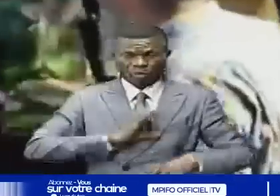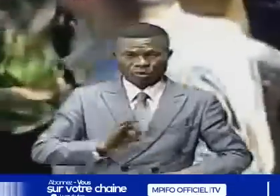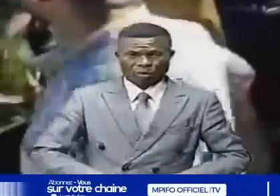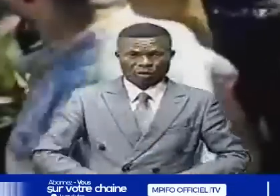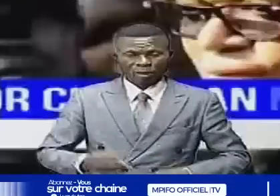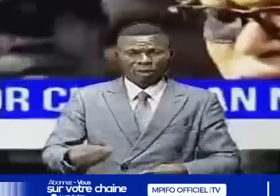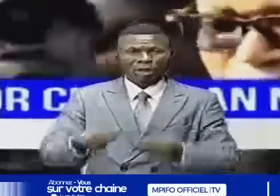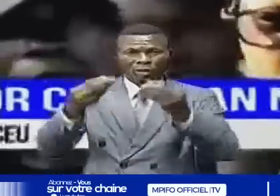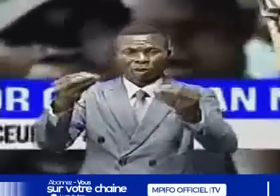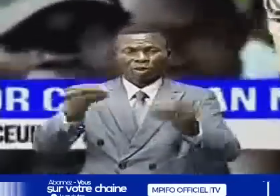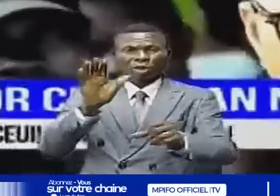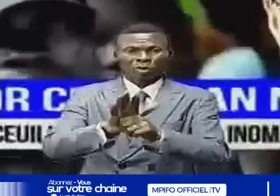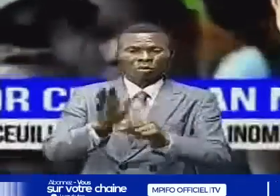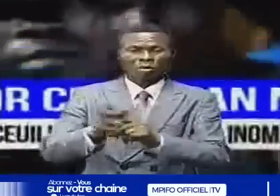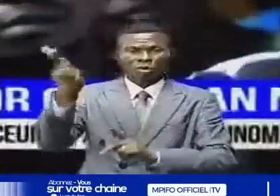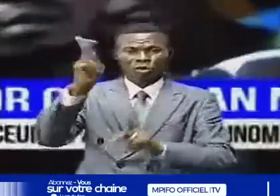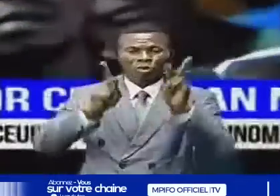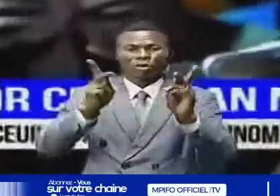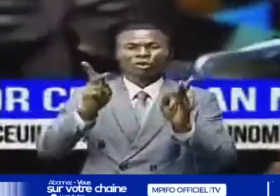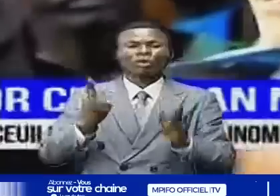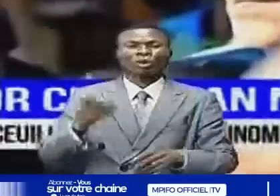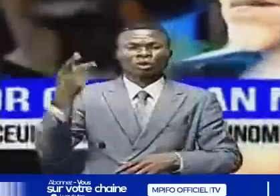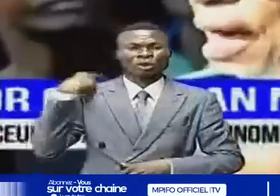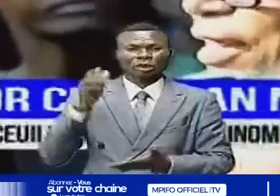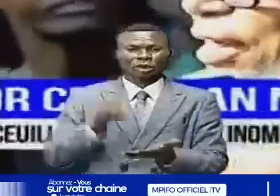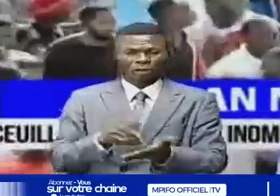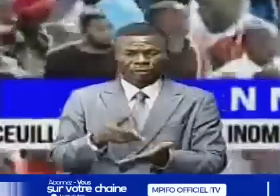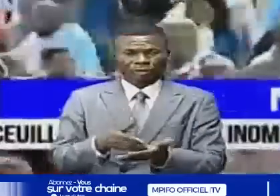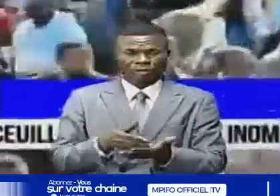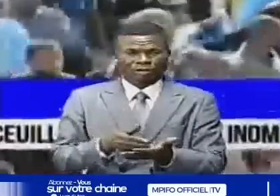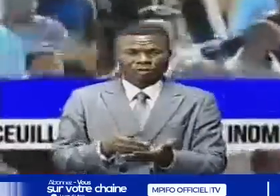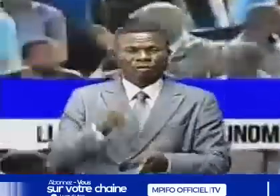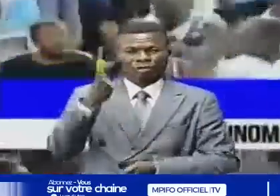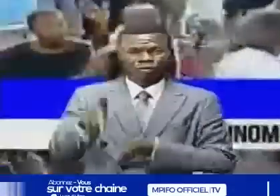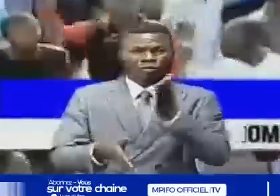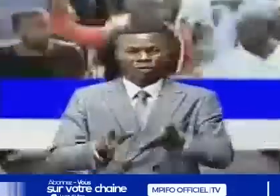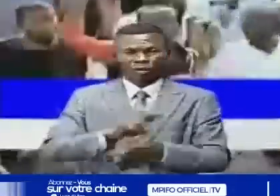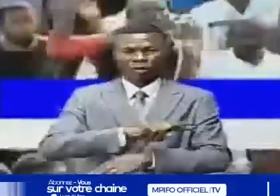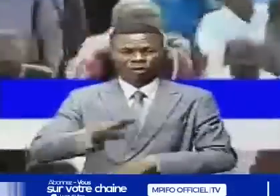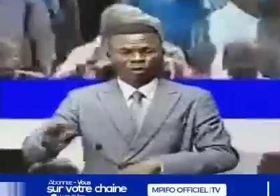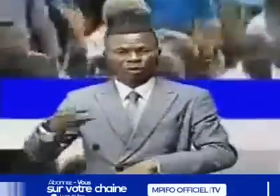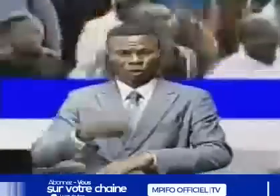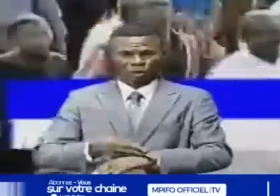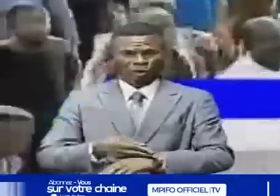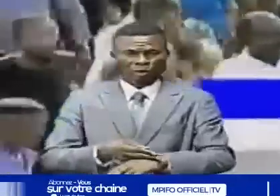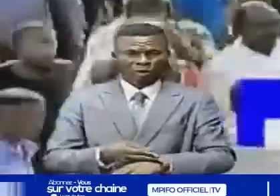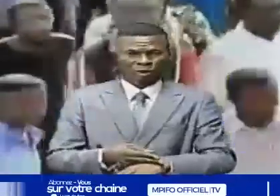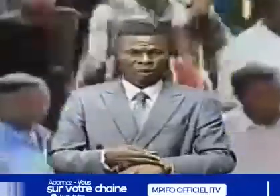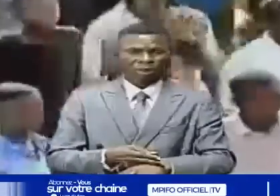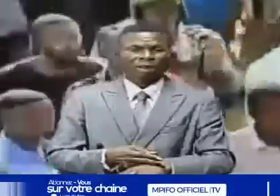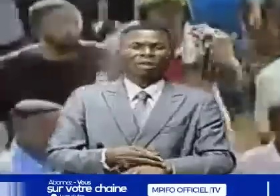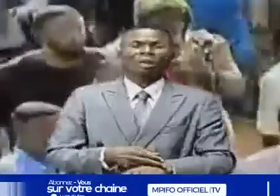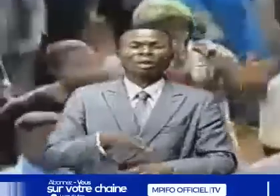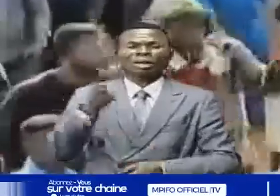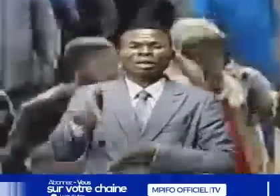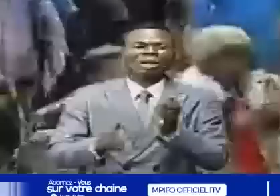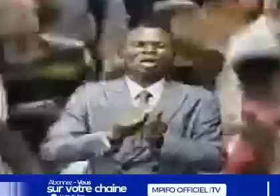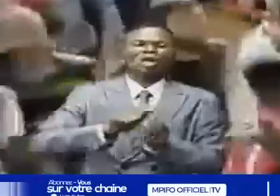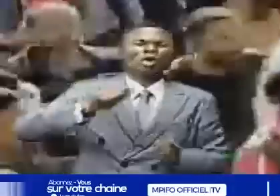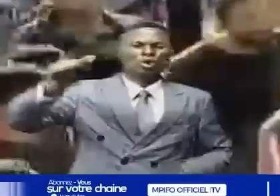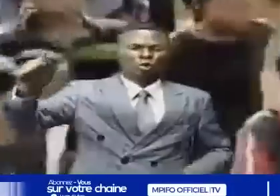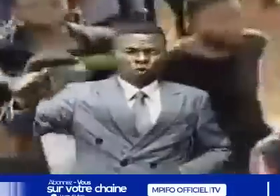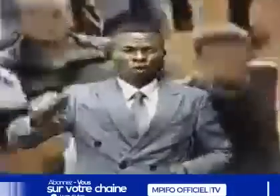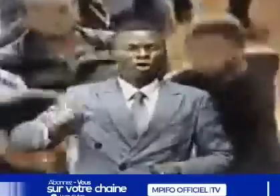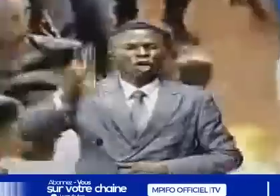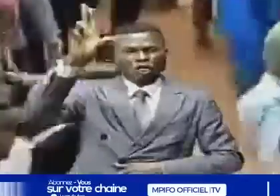lui donner une majorité parlementaire. Pendant plus de 2 heures de marche, cette marée humaine a parcouru des kilomètres pour dire